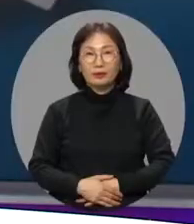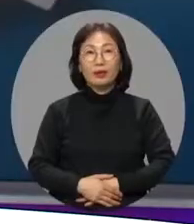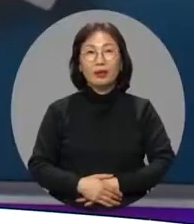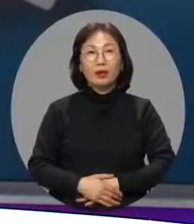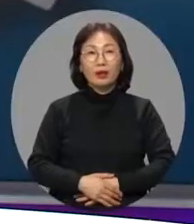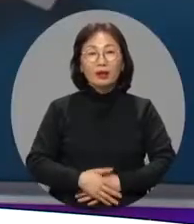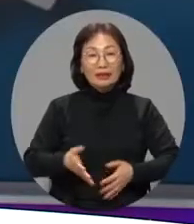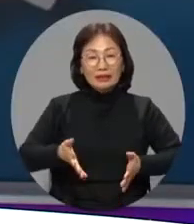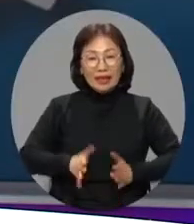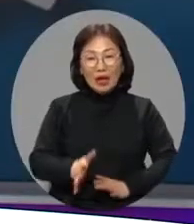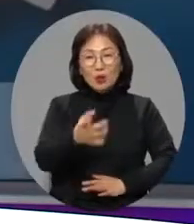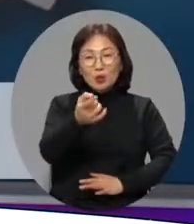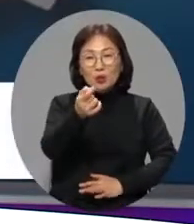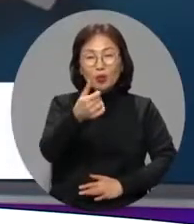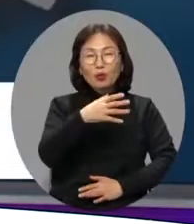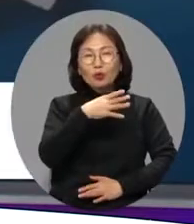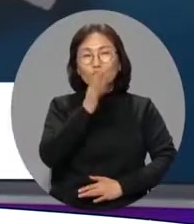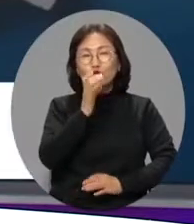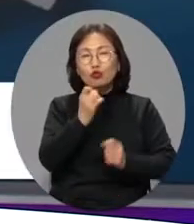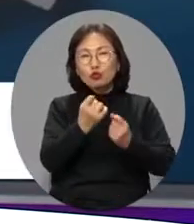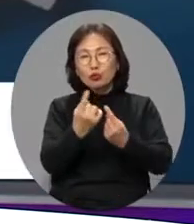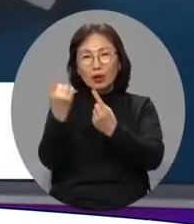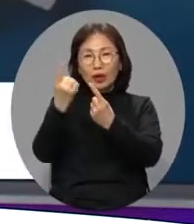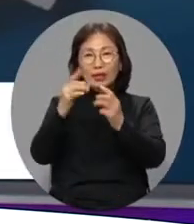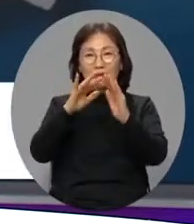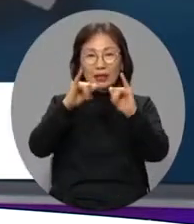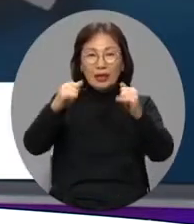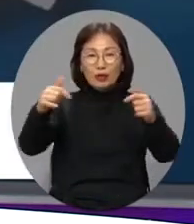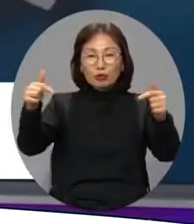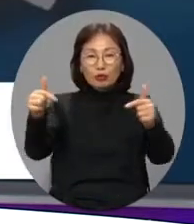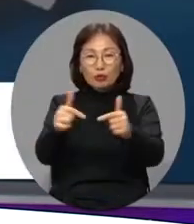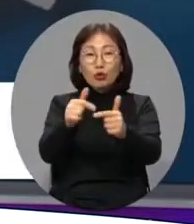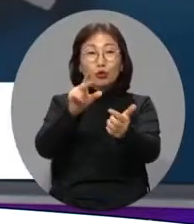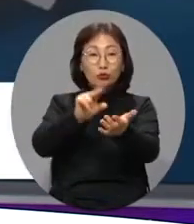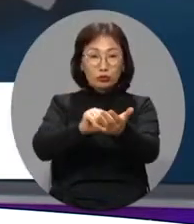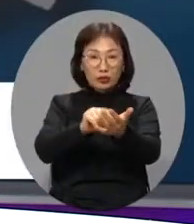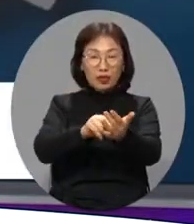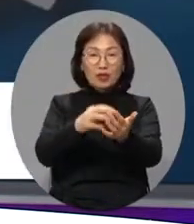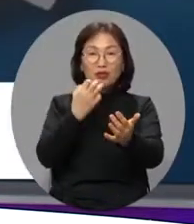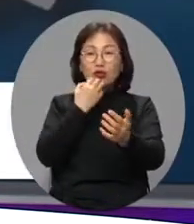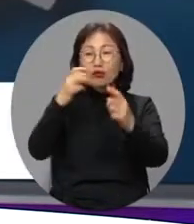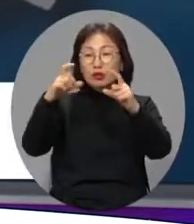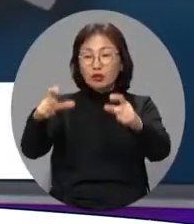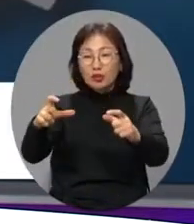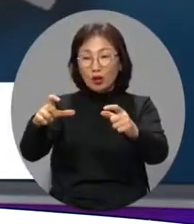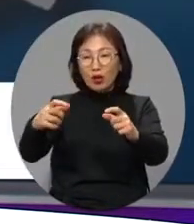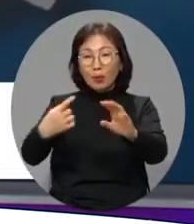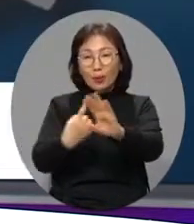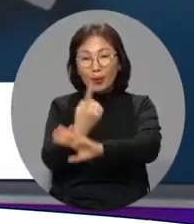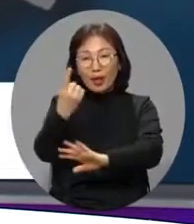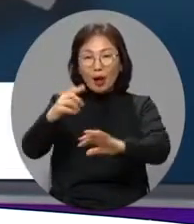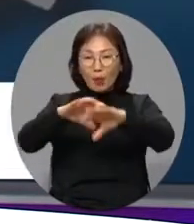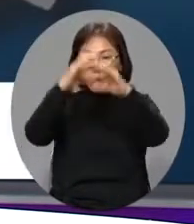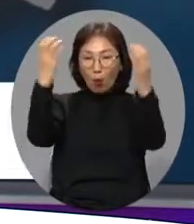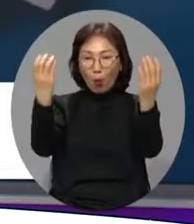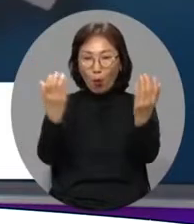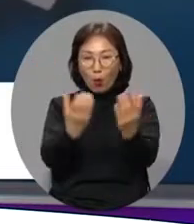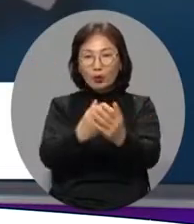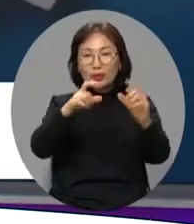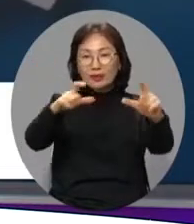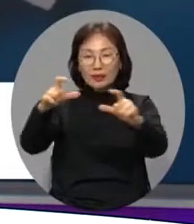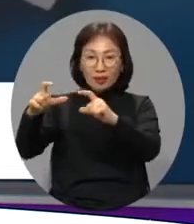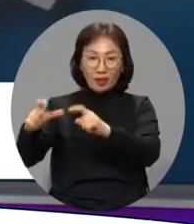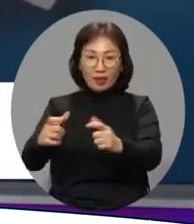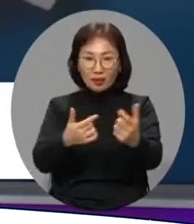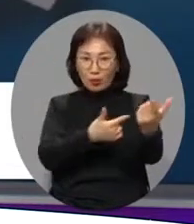저출산 고령화로 인구가 빠르게 줄고 있는 문제 수도권을 제외한 모든 지역에서 공통적으로 겪고 있는